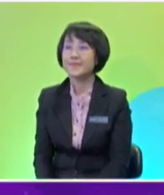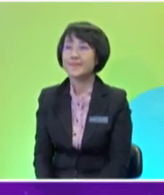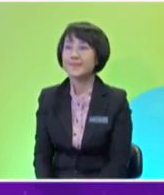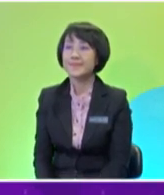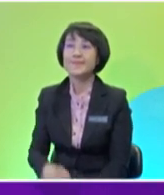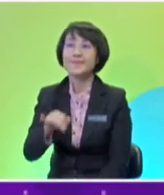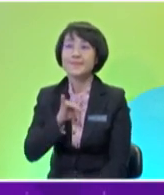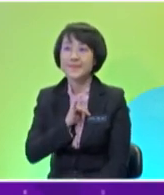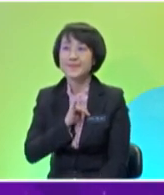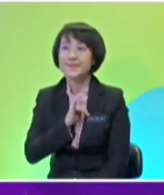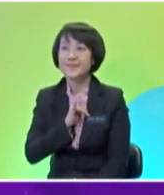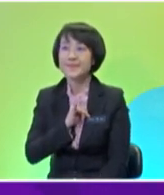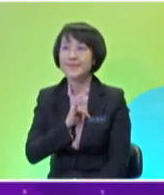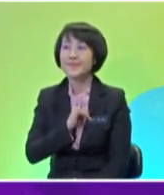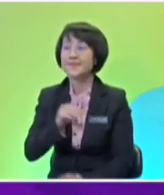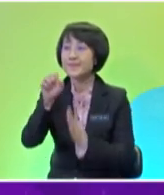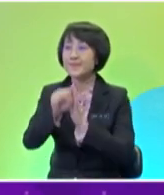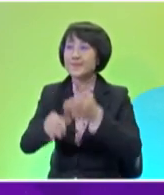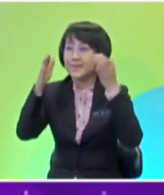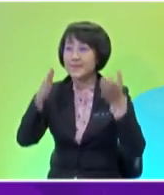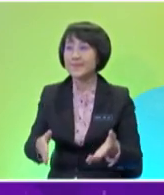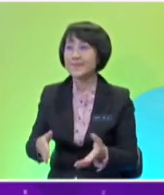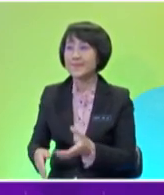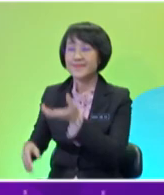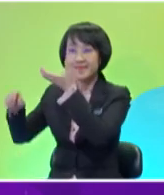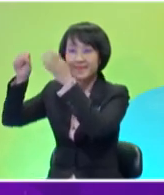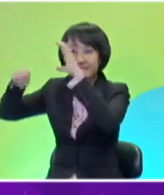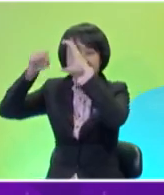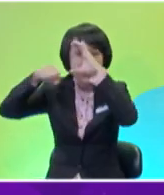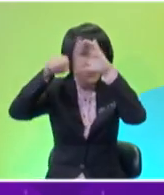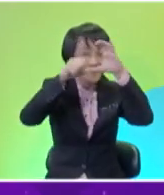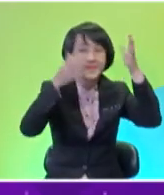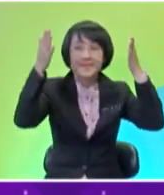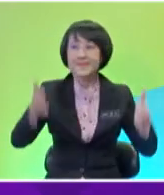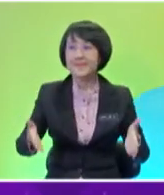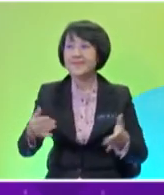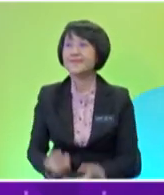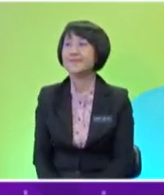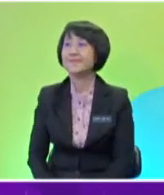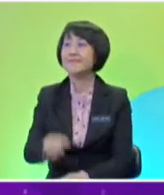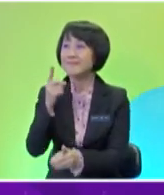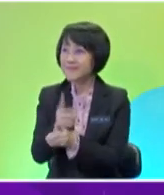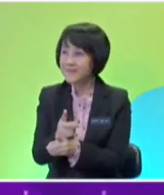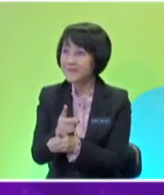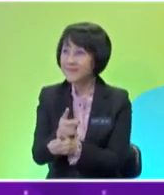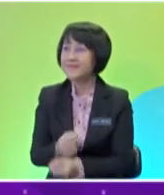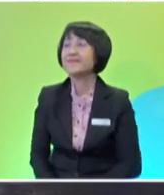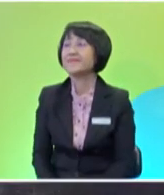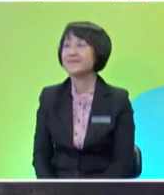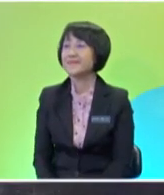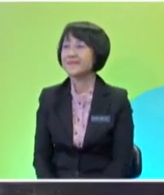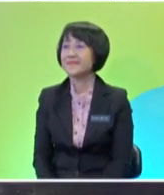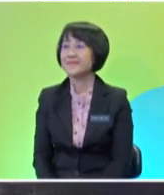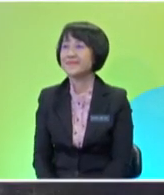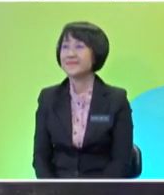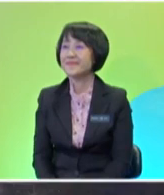saya adalah seorang juru kamera Betul tak Zura Macam betul itu